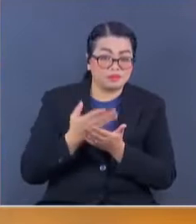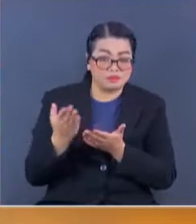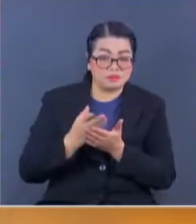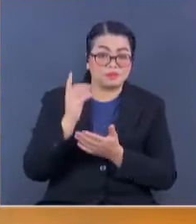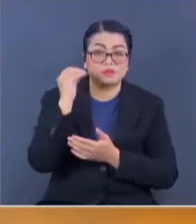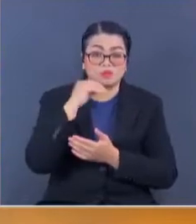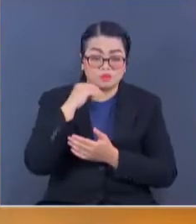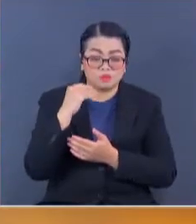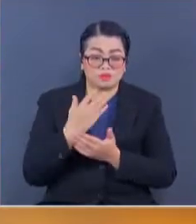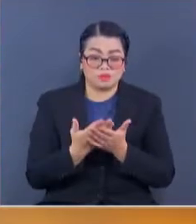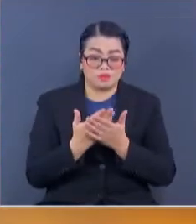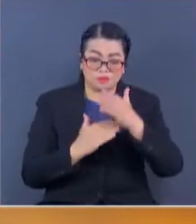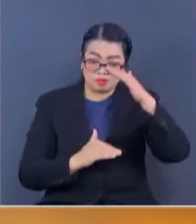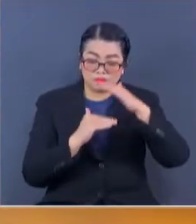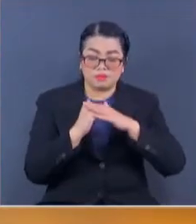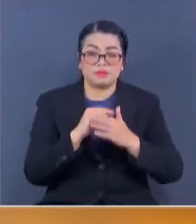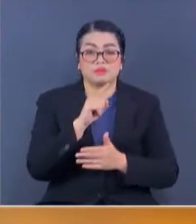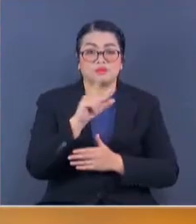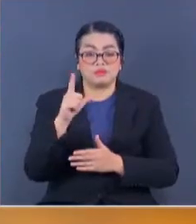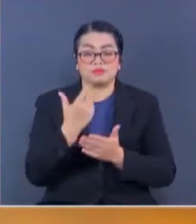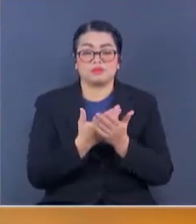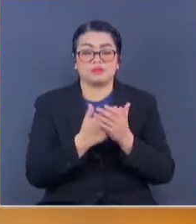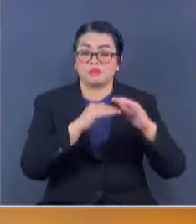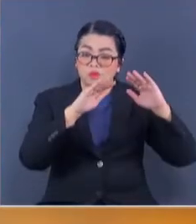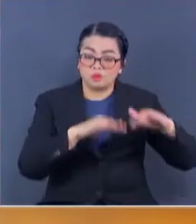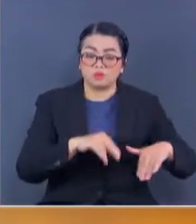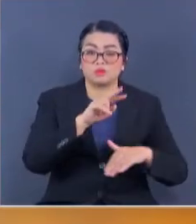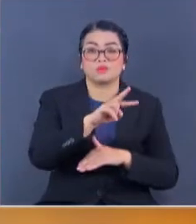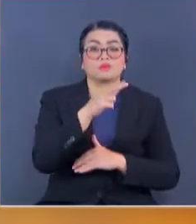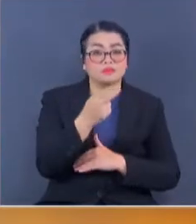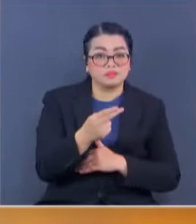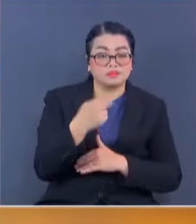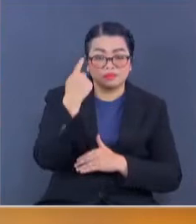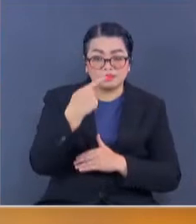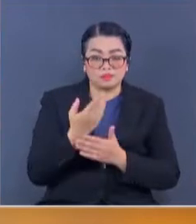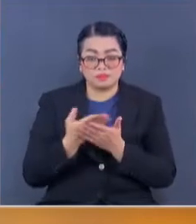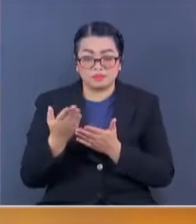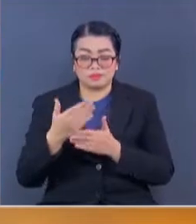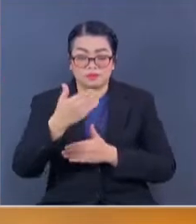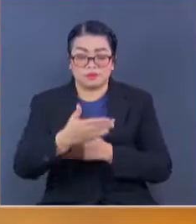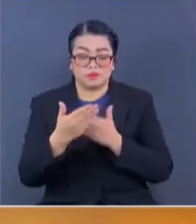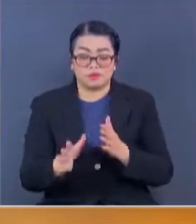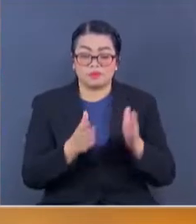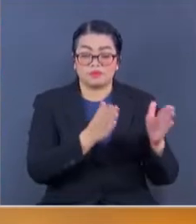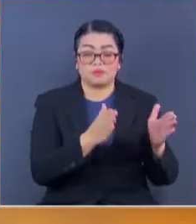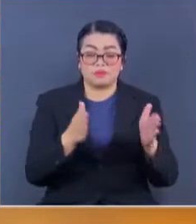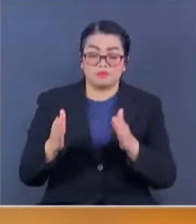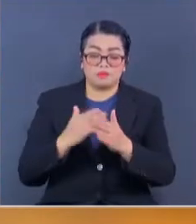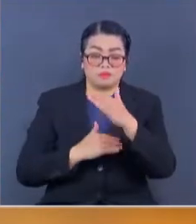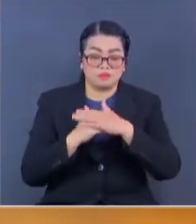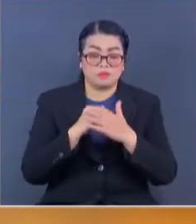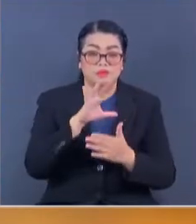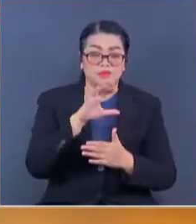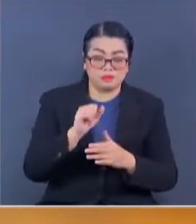กประเภทไม่เกิน1ล้านบาทจะได้รับส่วนลดเพิ่ม 20,000 บาทครับลูกค้าที่ซื้อห้องชุดราคาไม่เกิน 500,000 บาทลดเพิ่ม